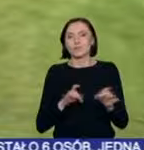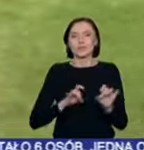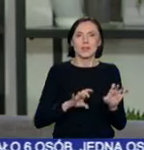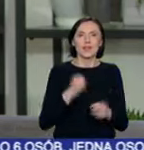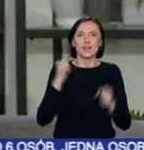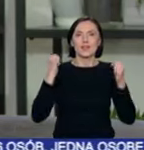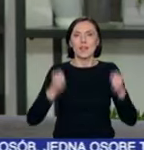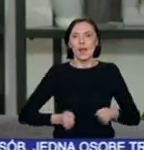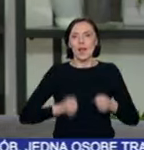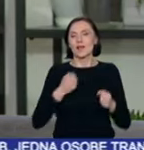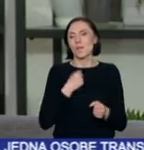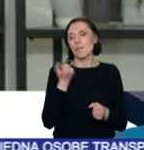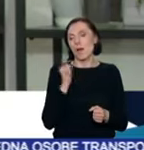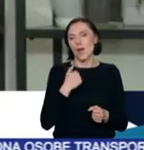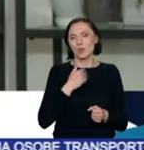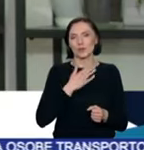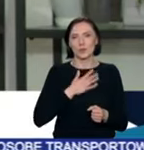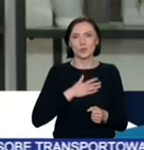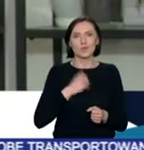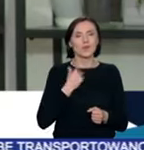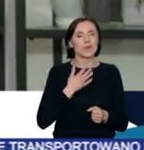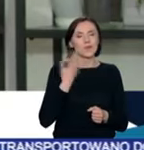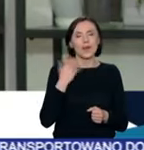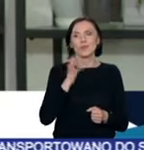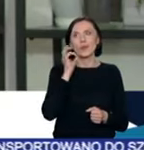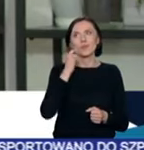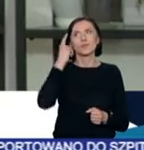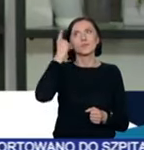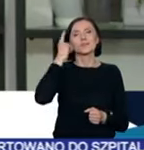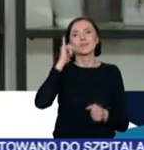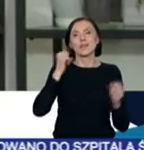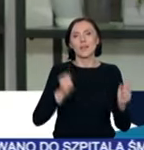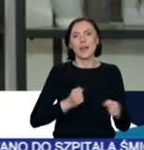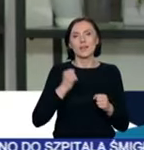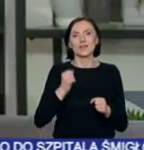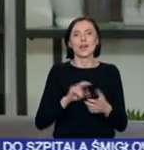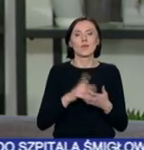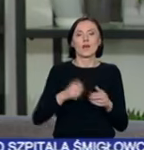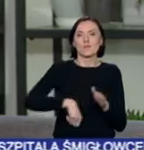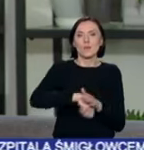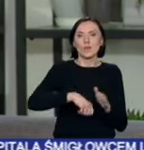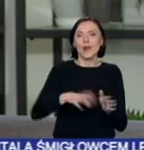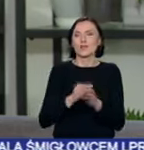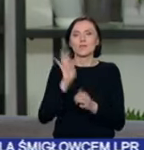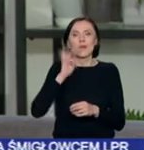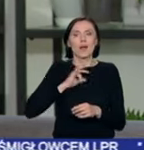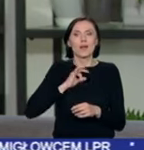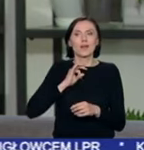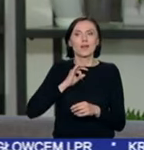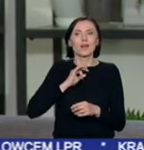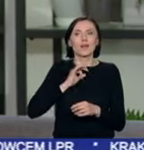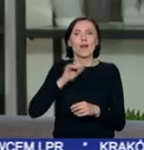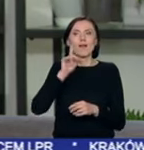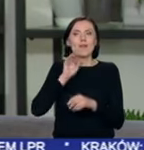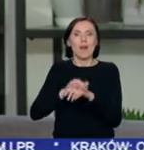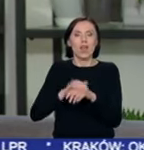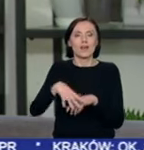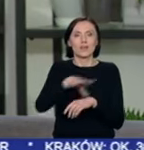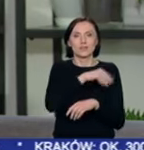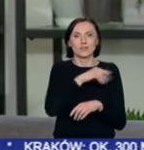z tego okresu bardzo dużo pięknych wspomnień właśnie z nart, czy jak grałem w piłkę nożną z kolegami. No a